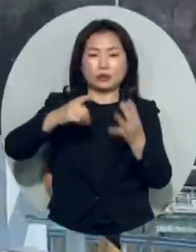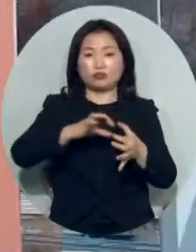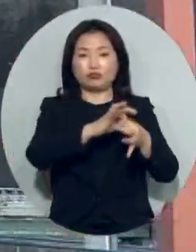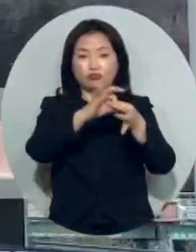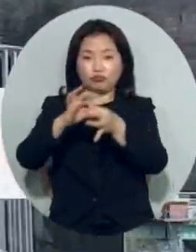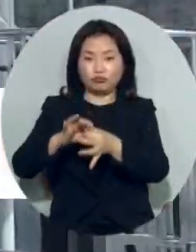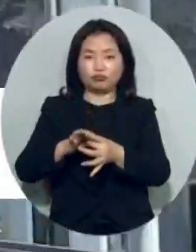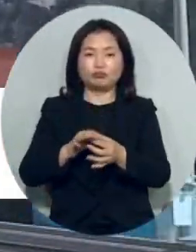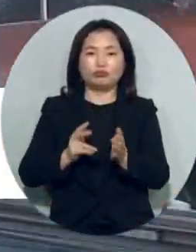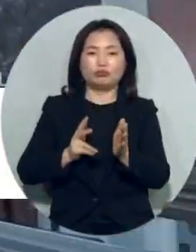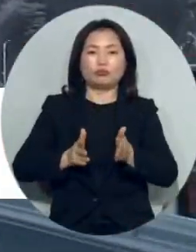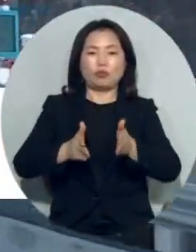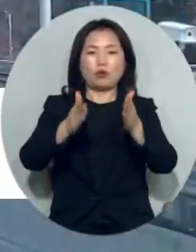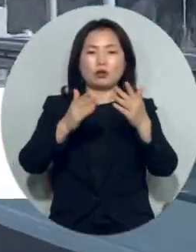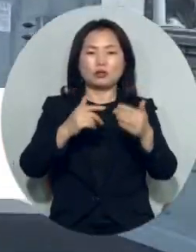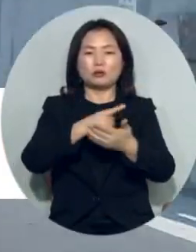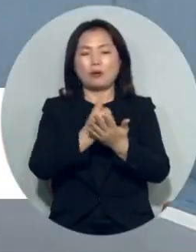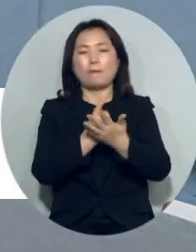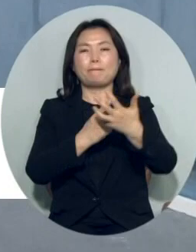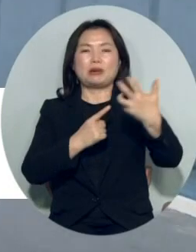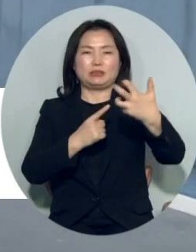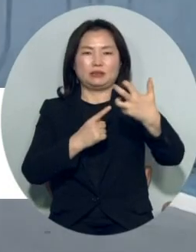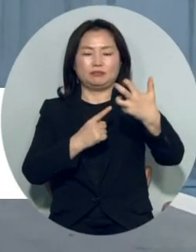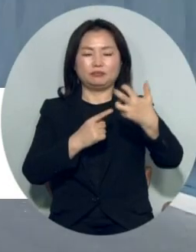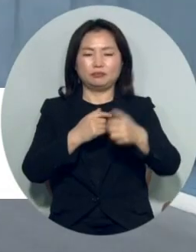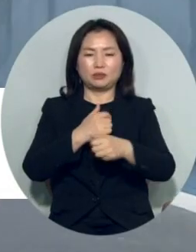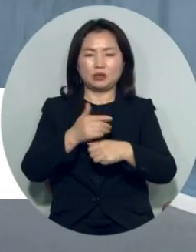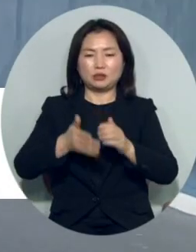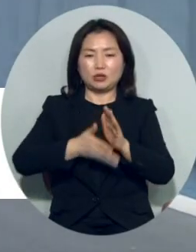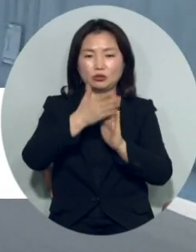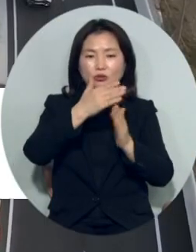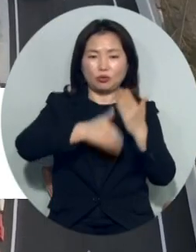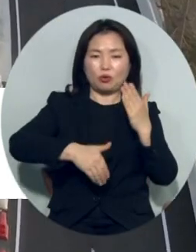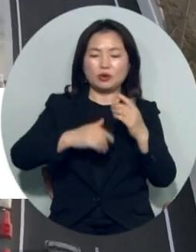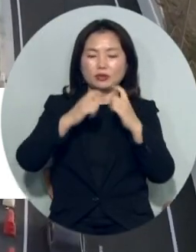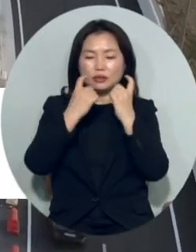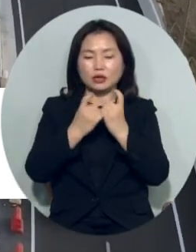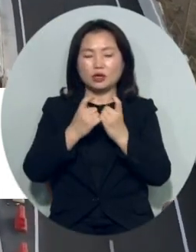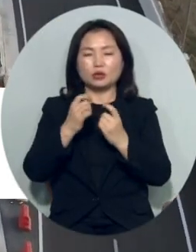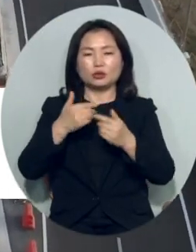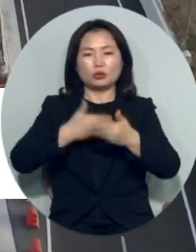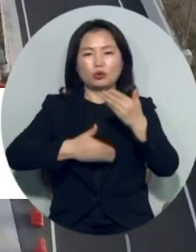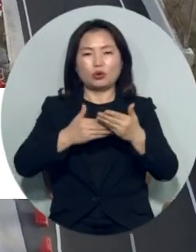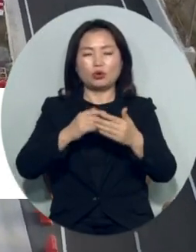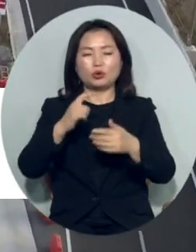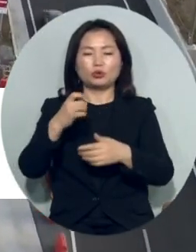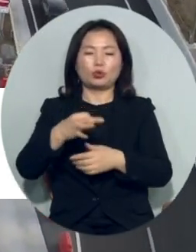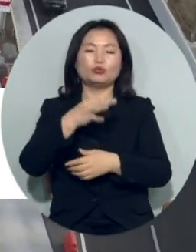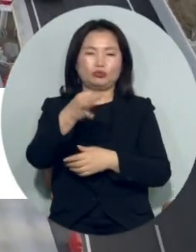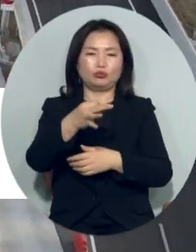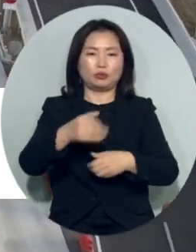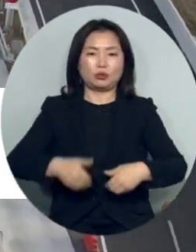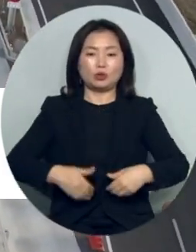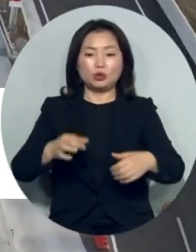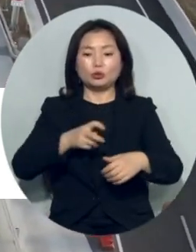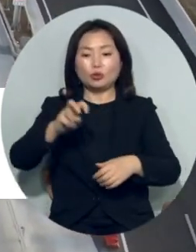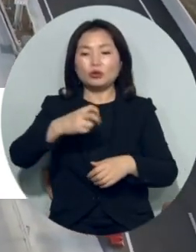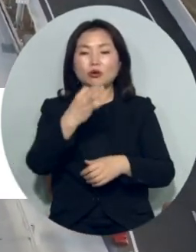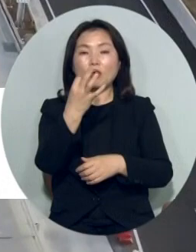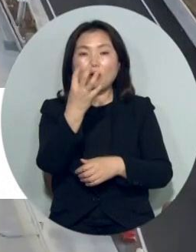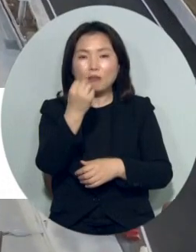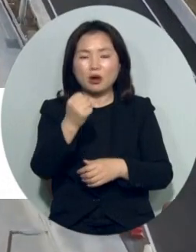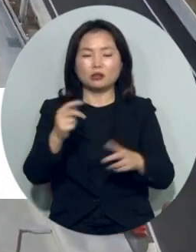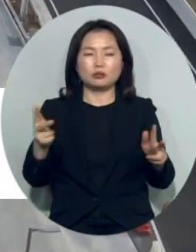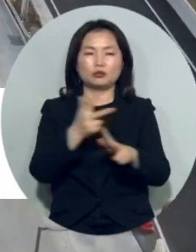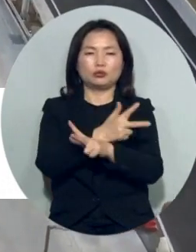순환도로 운행 속도는 시속 80km이며 대구시도를 제외한 민자, 고속도로는 유료 운영되는데 통행료는 이번